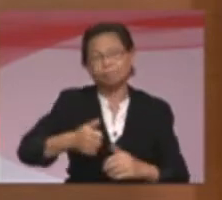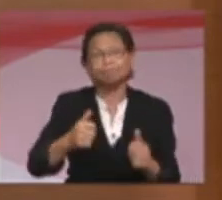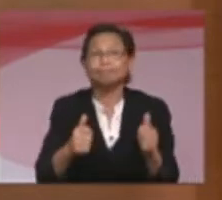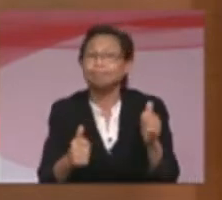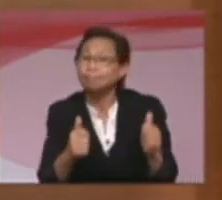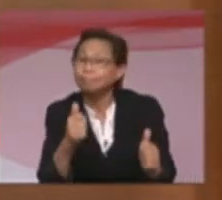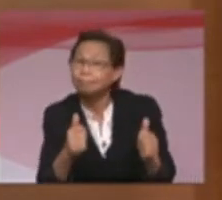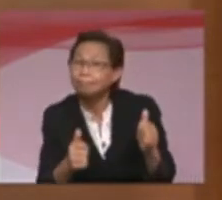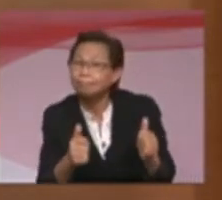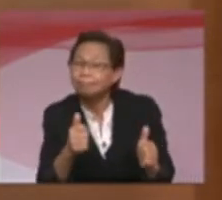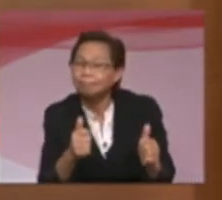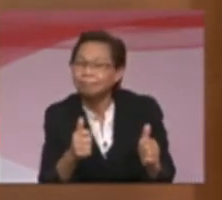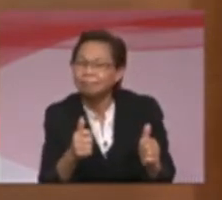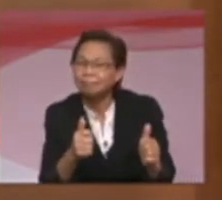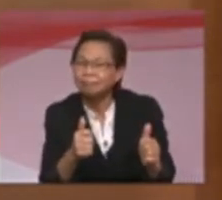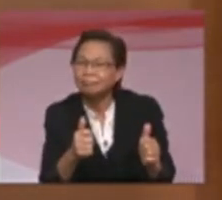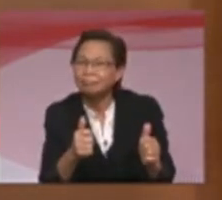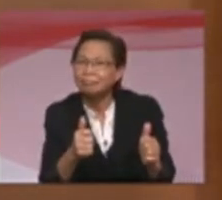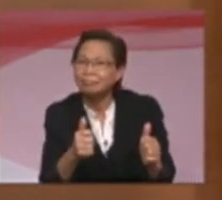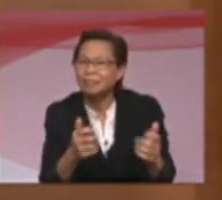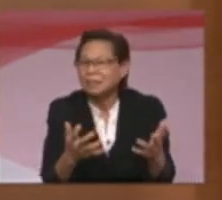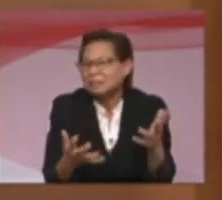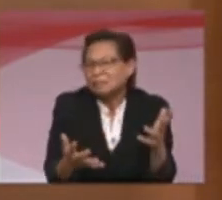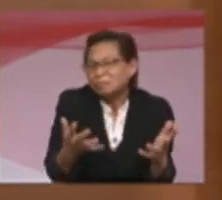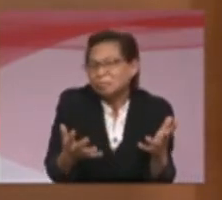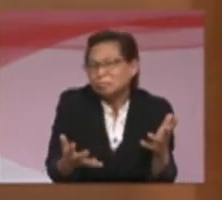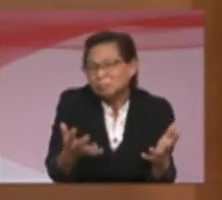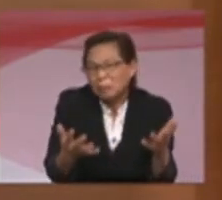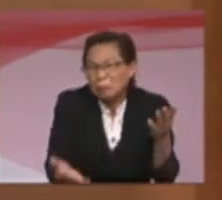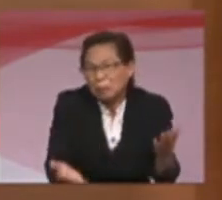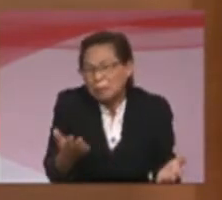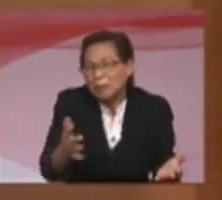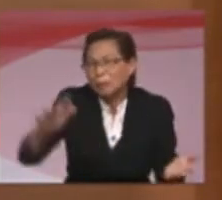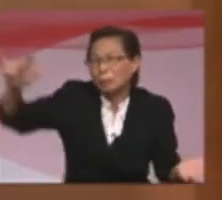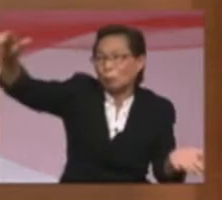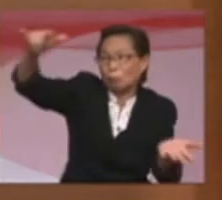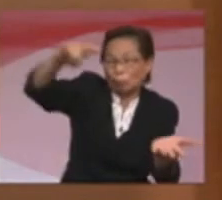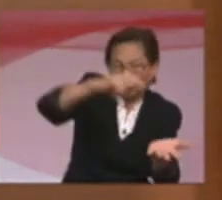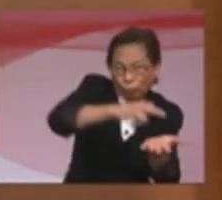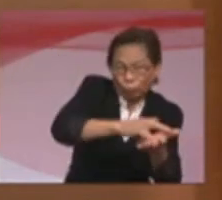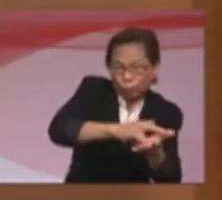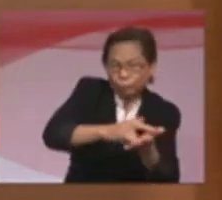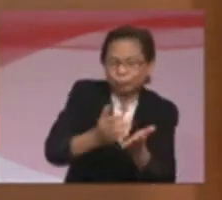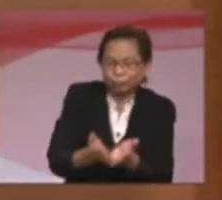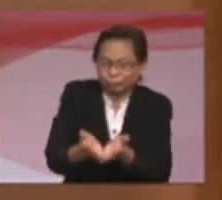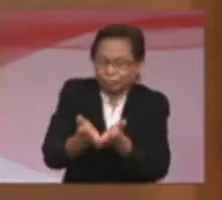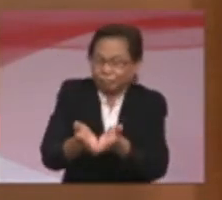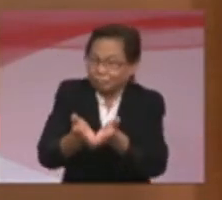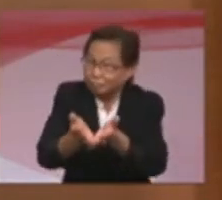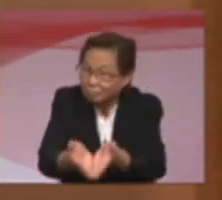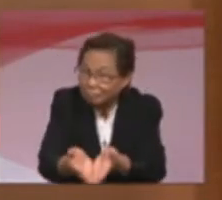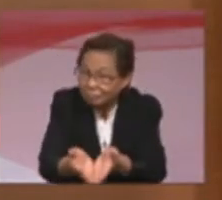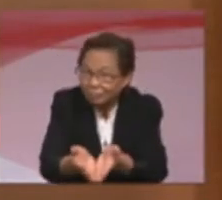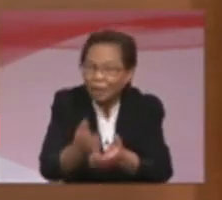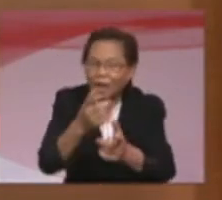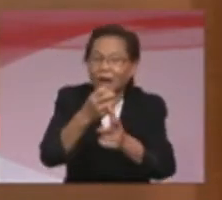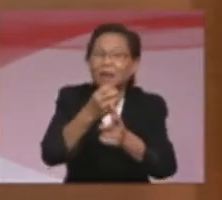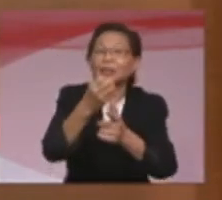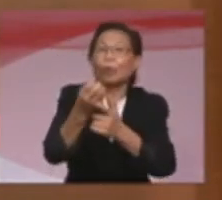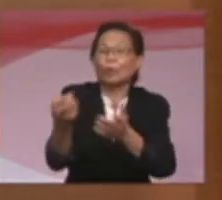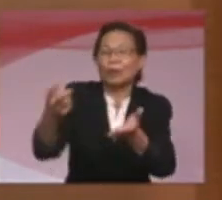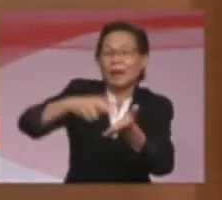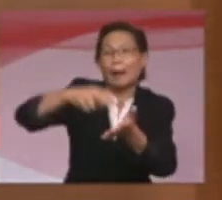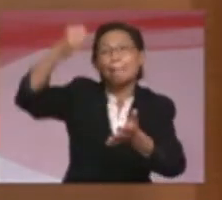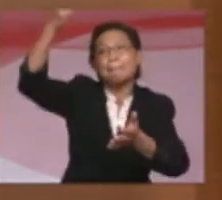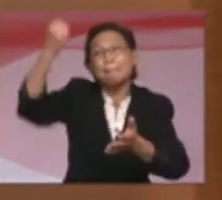Sama ada yang tiba melalui udara, laut ataupun darat.